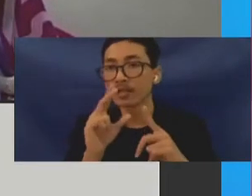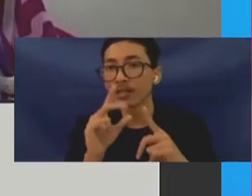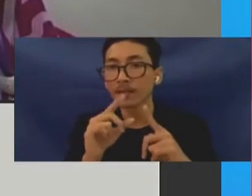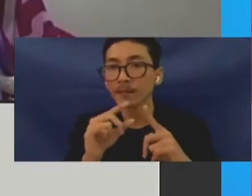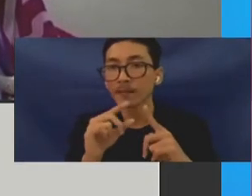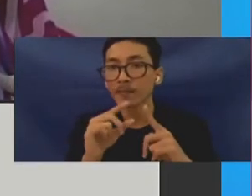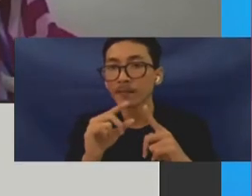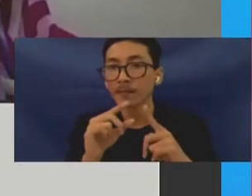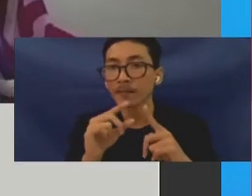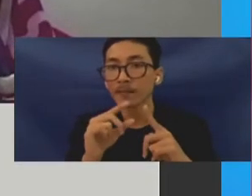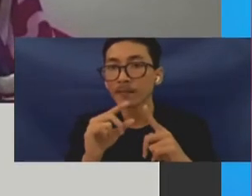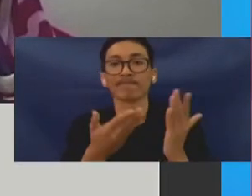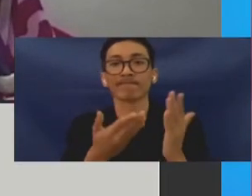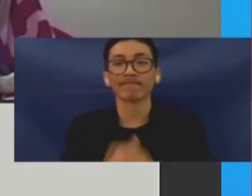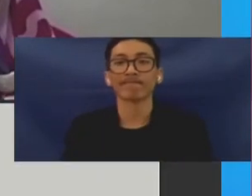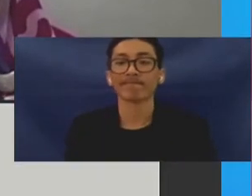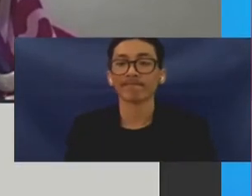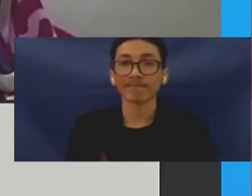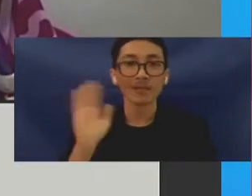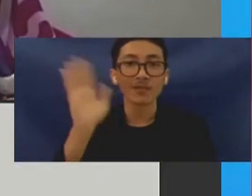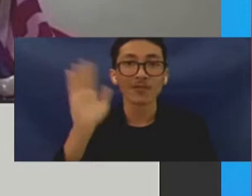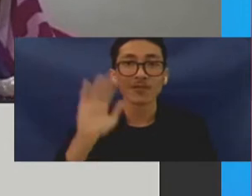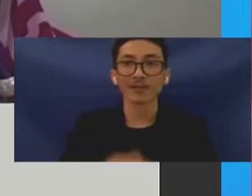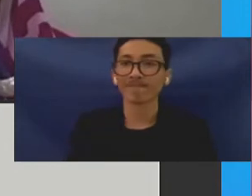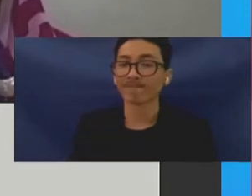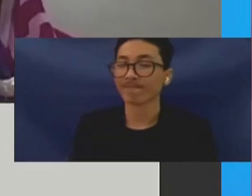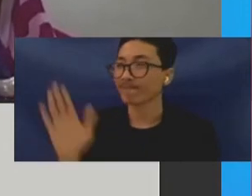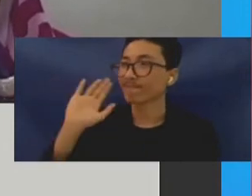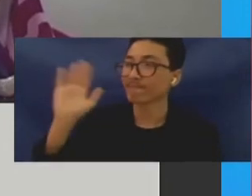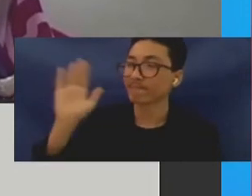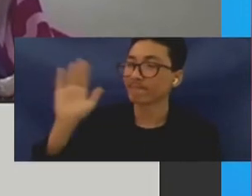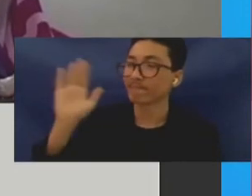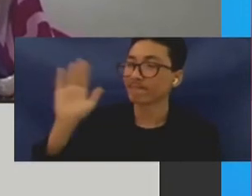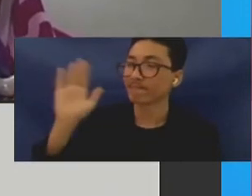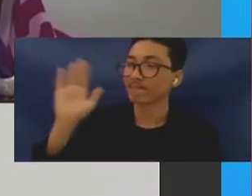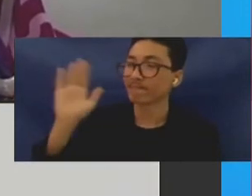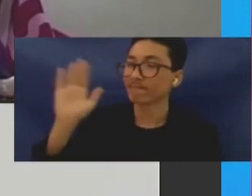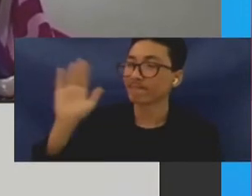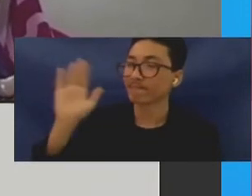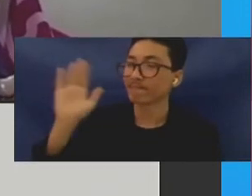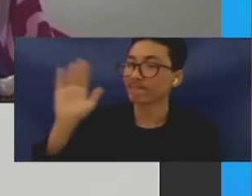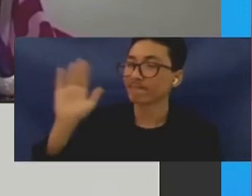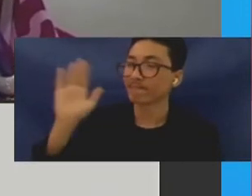semua. Assalamualaikum warahmatullahi wabarakatuh. Selamat pagi.